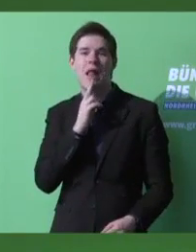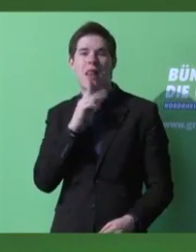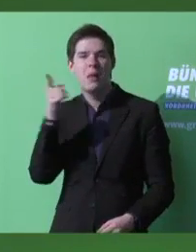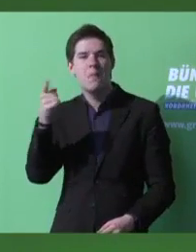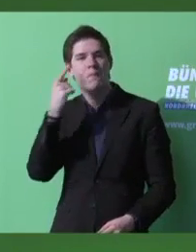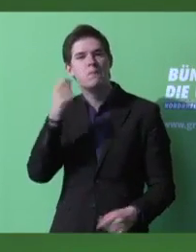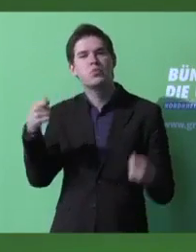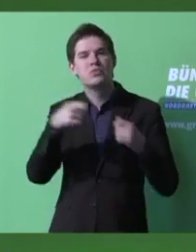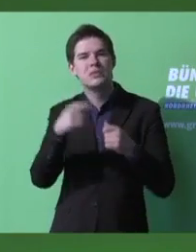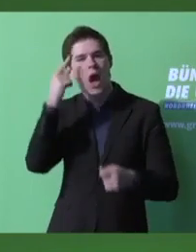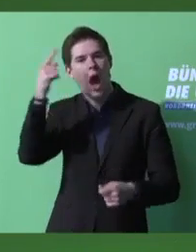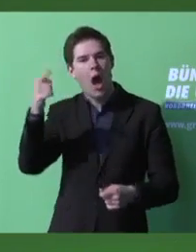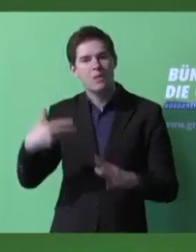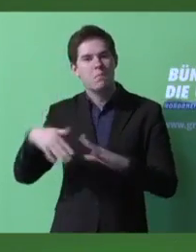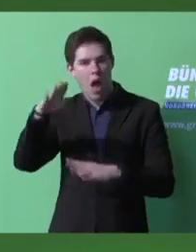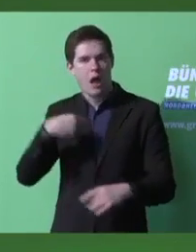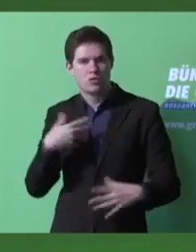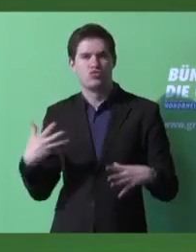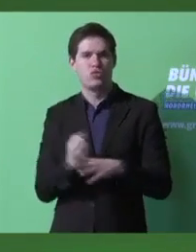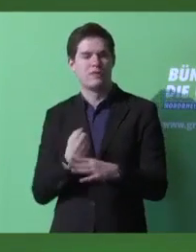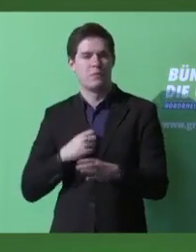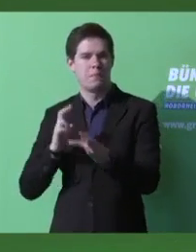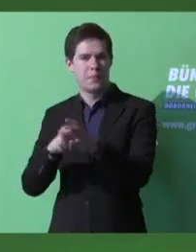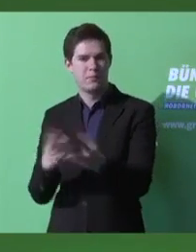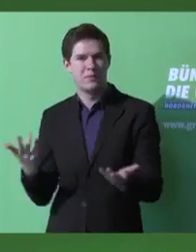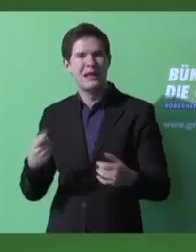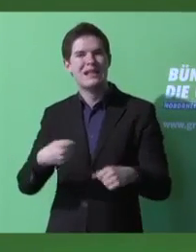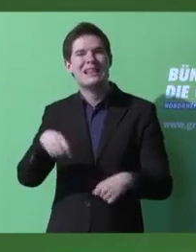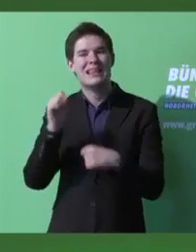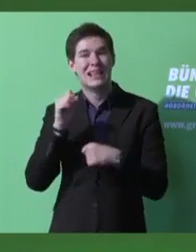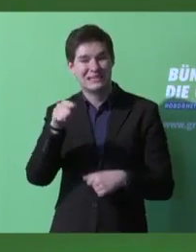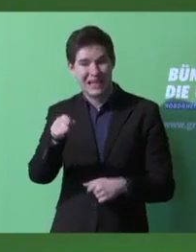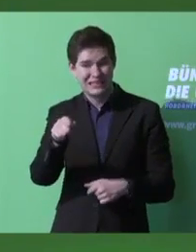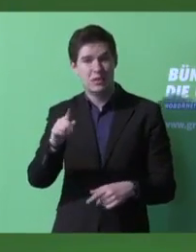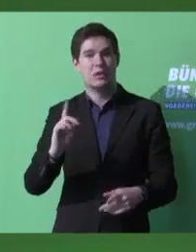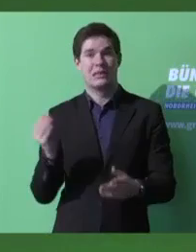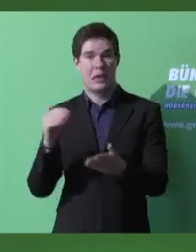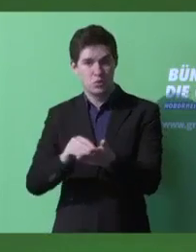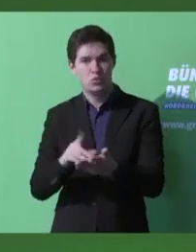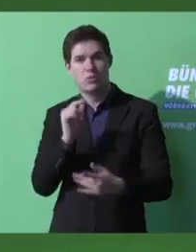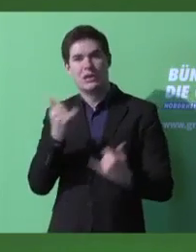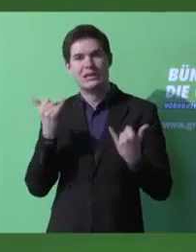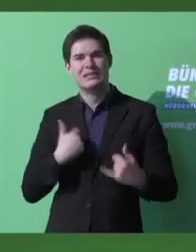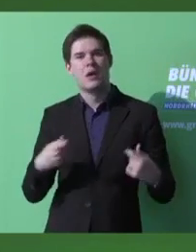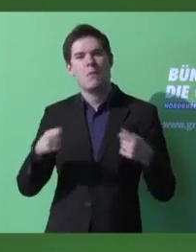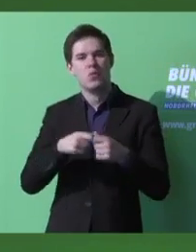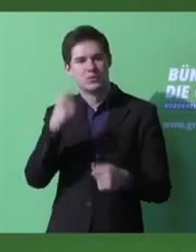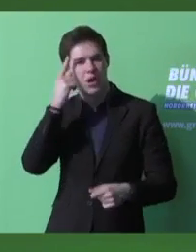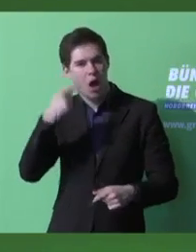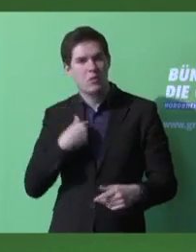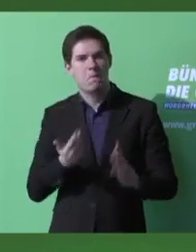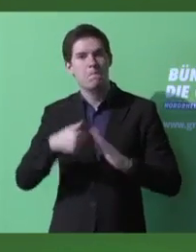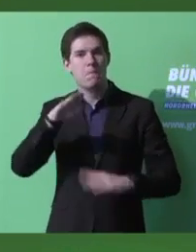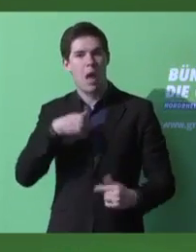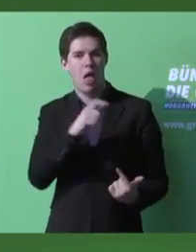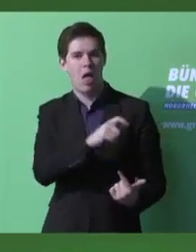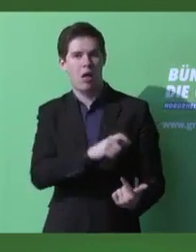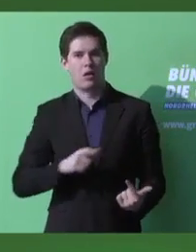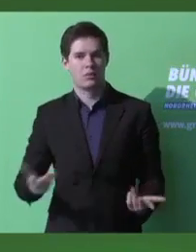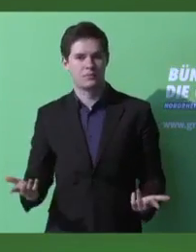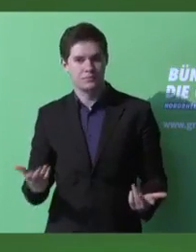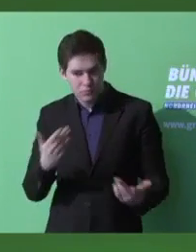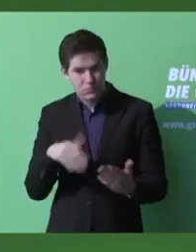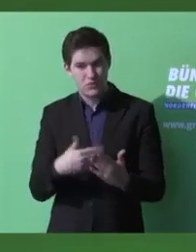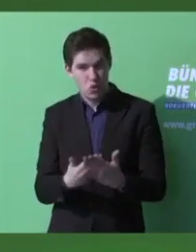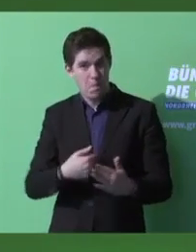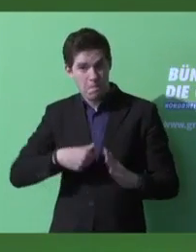gebrochen. Mit Niedersachsen haben wir jetzt eine Mehrheit im Bundesrat. Und wir haben auch diese rot-grüne Mehrheit im Bundesrat